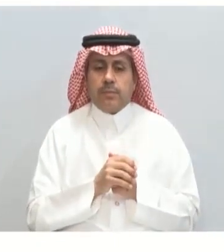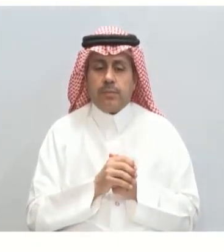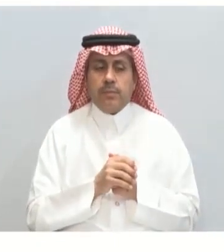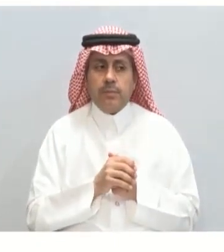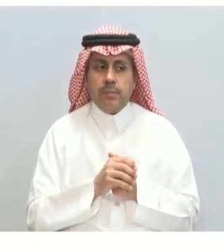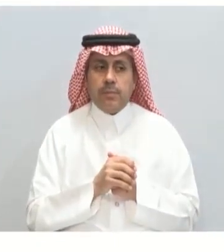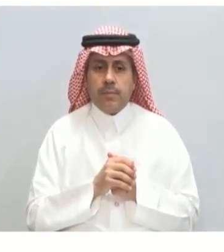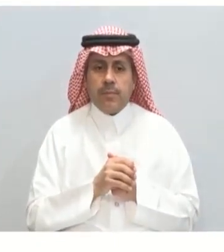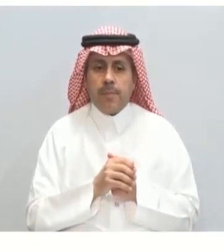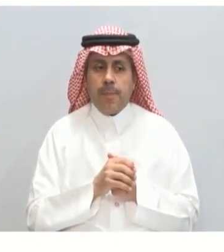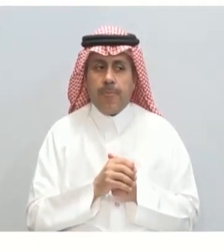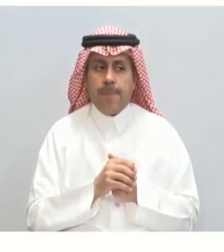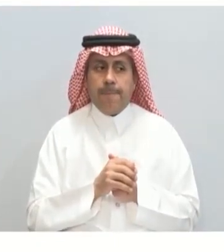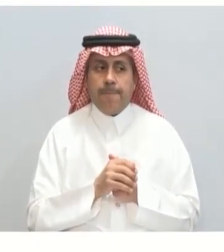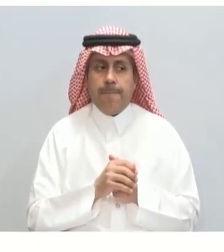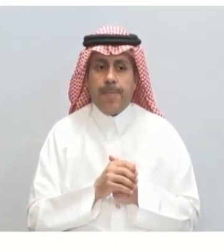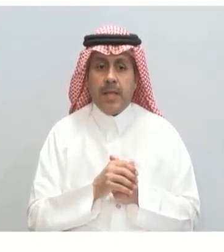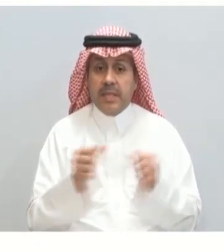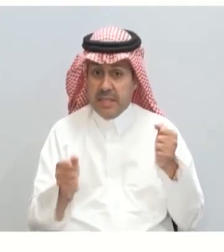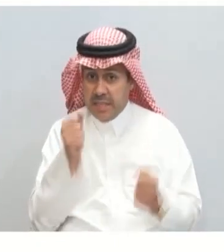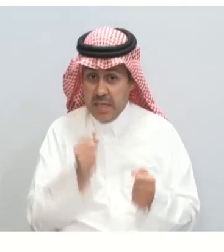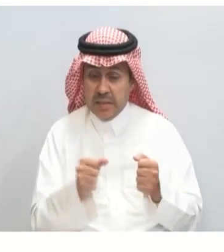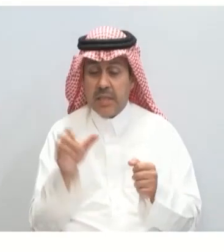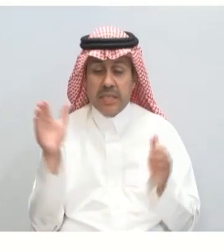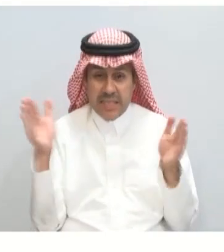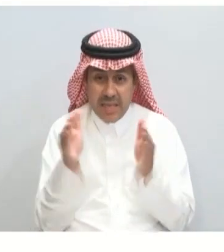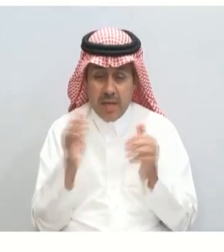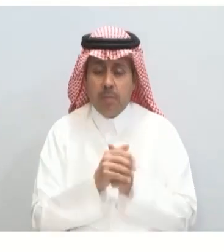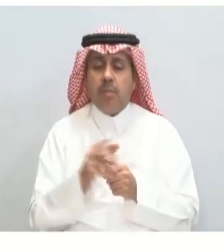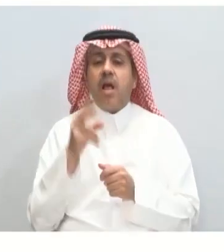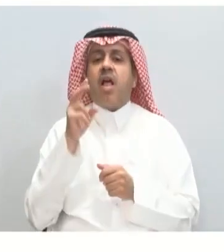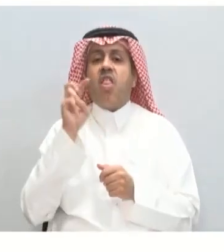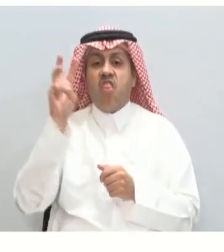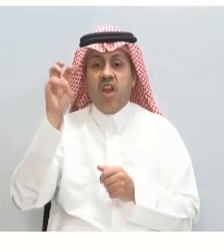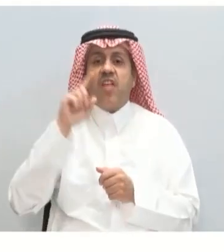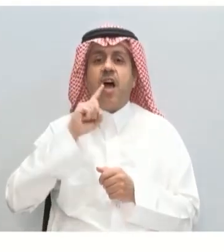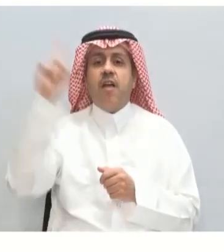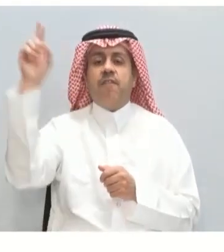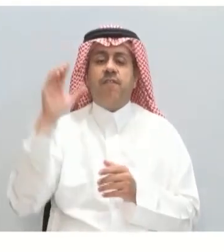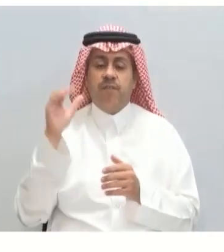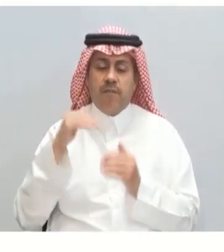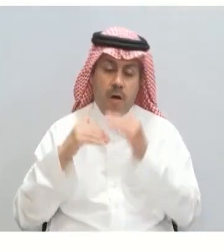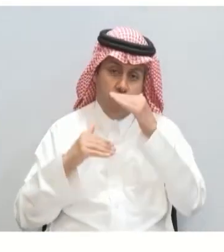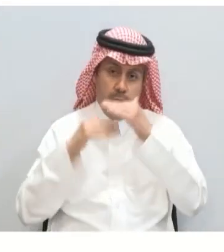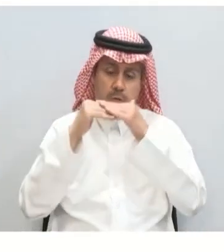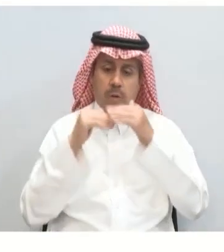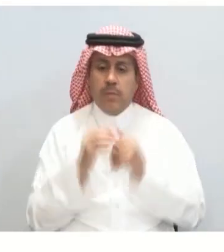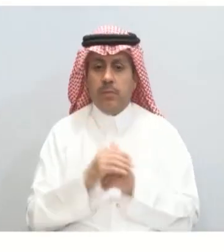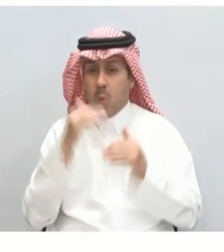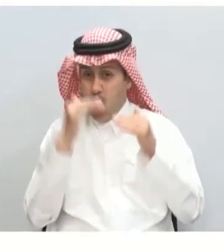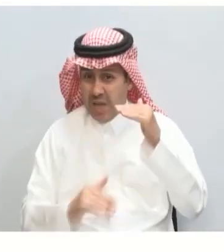الصغيره السيارات السيده اما السيارات الصغيره هي 3000 كحد اقصى وحد ادنى ايضا